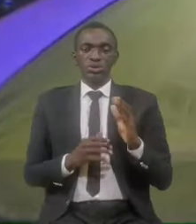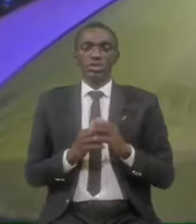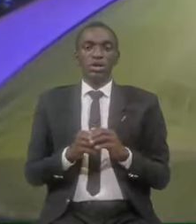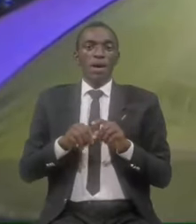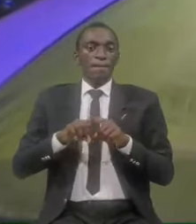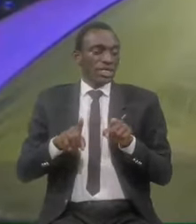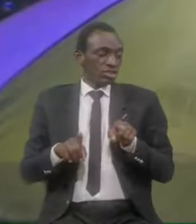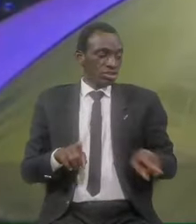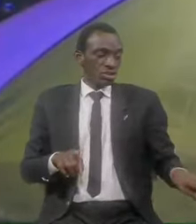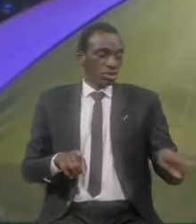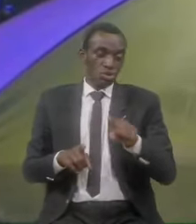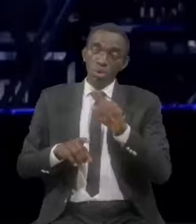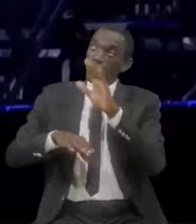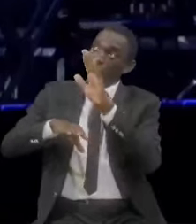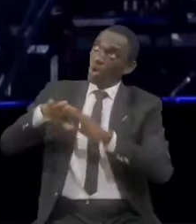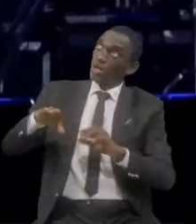ce soir,